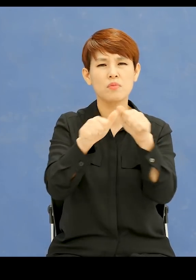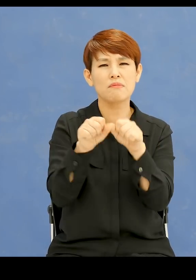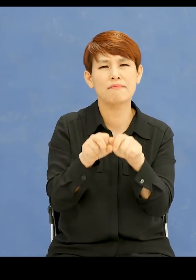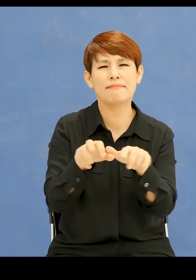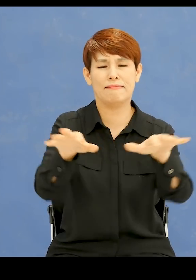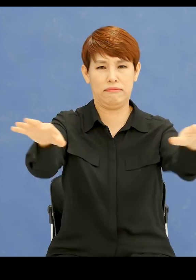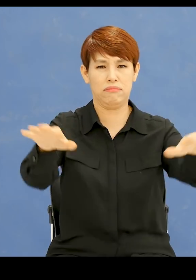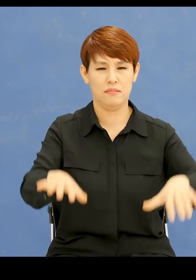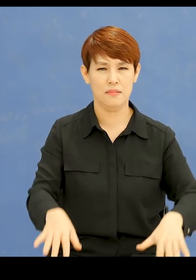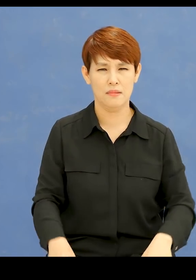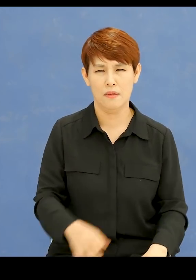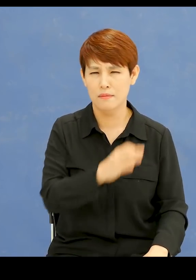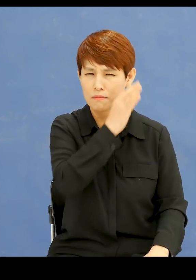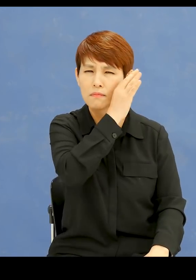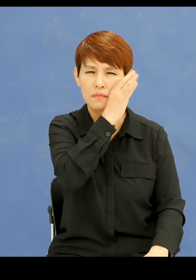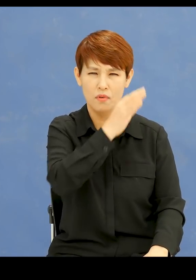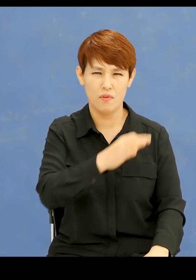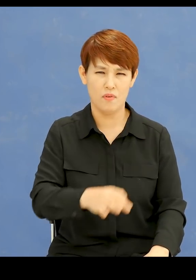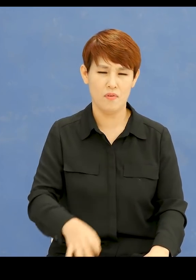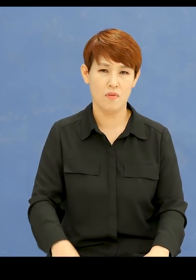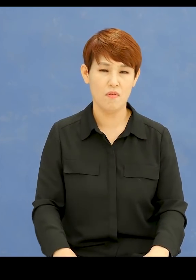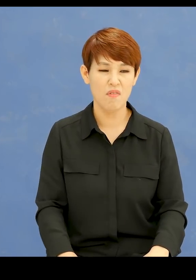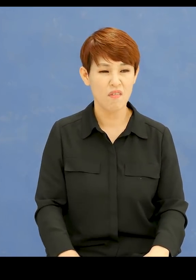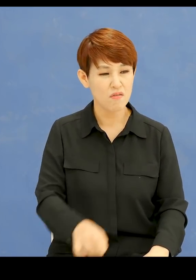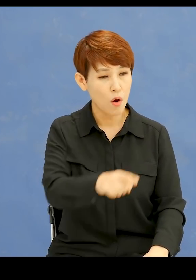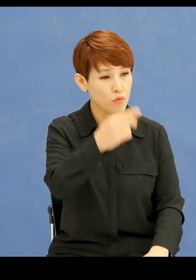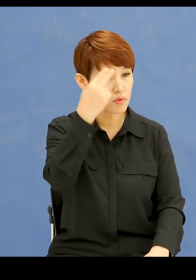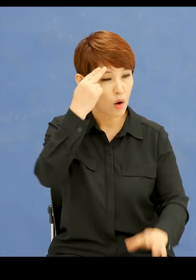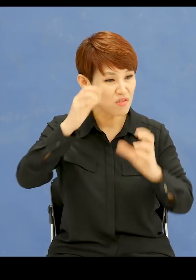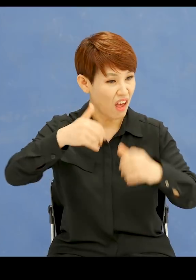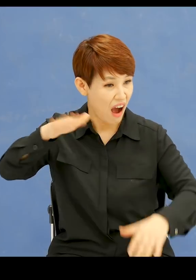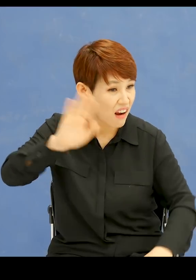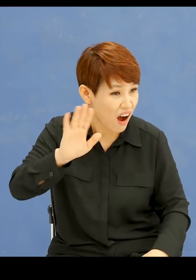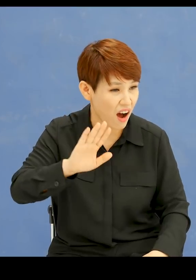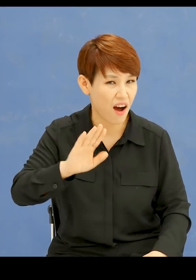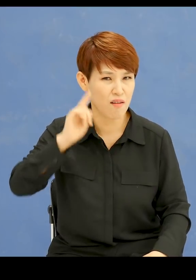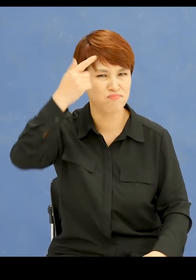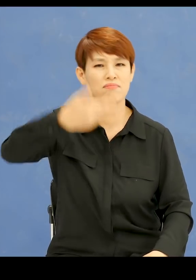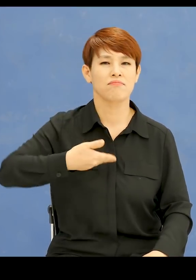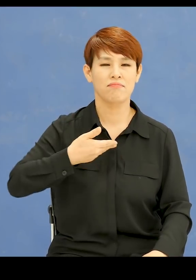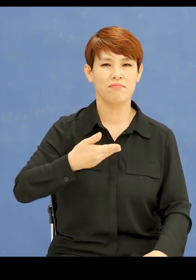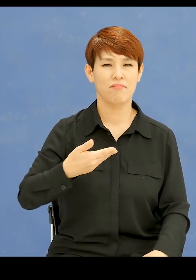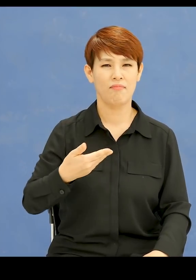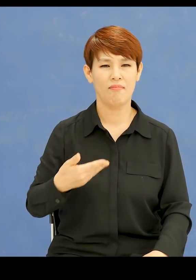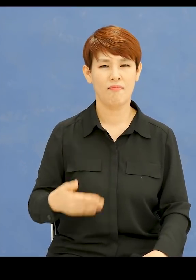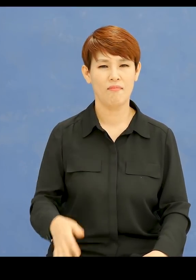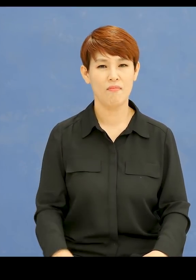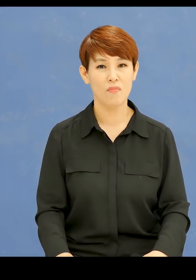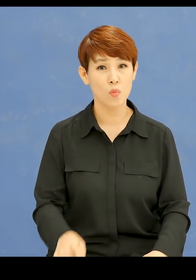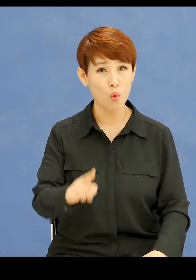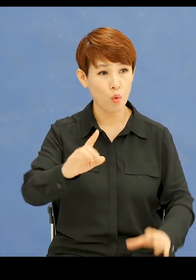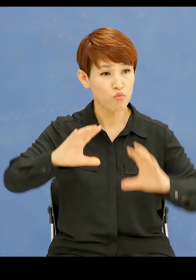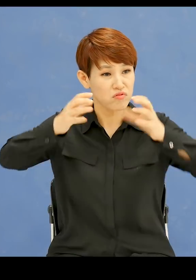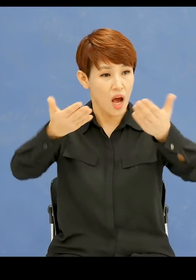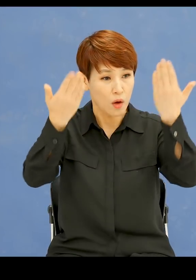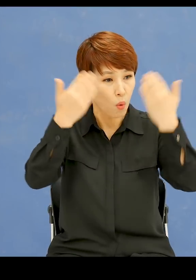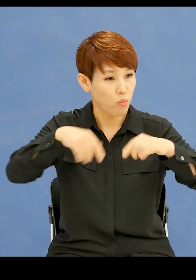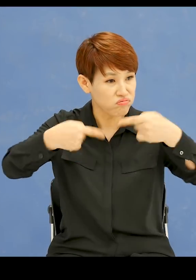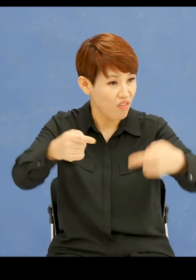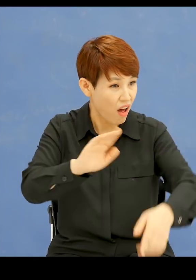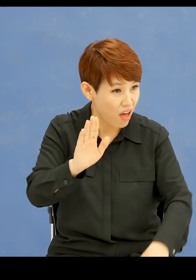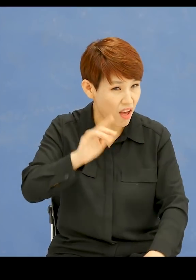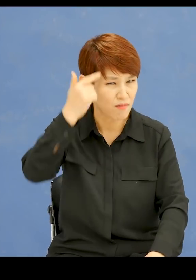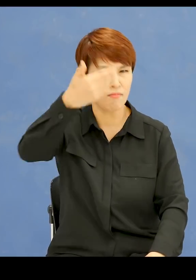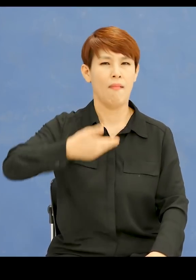거. 사실은 창피해서 못 갔죠. 야, 니네 사우디 간다며? 사우디 간다 그랬잖아. 니네 뭐 국제학교 어디 뭐 들어간다며?